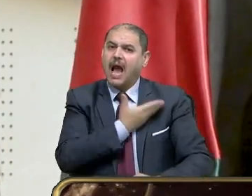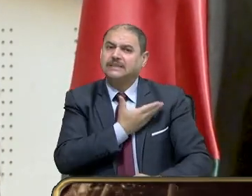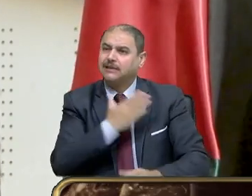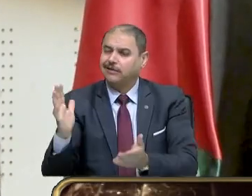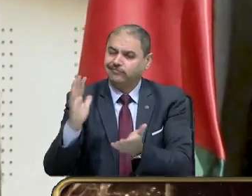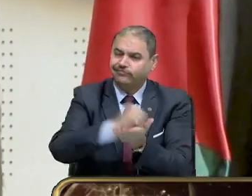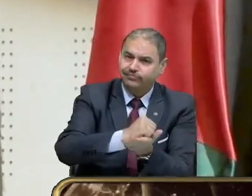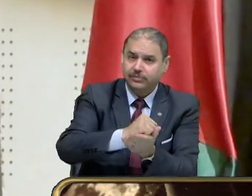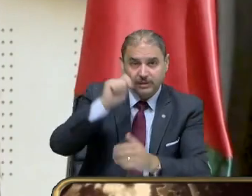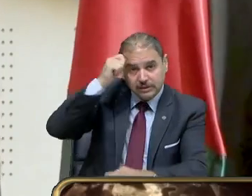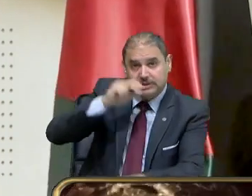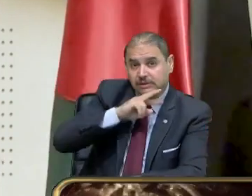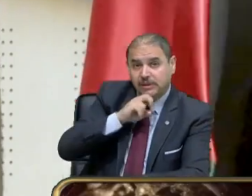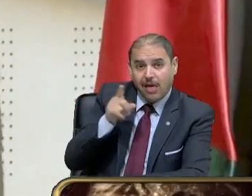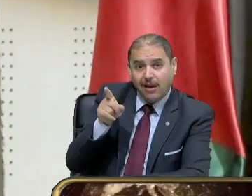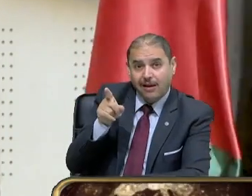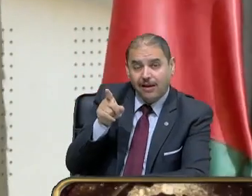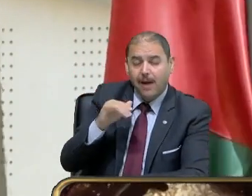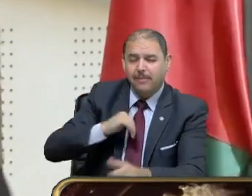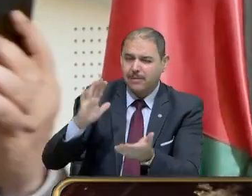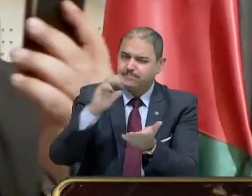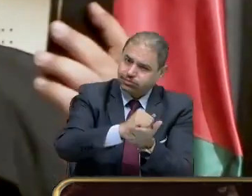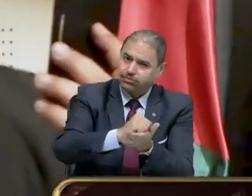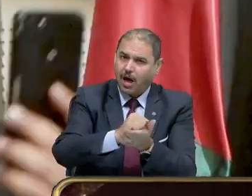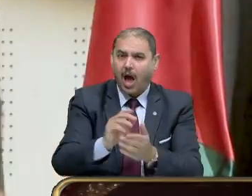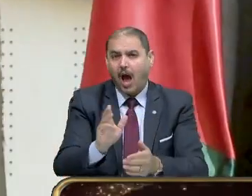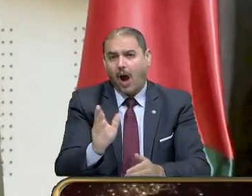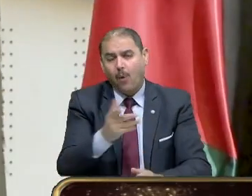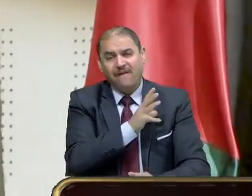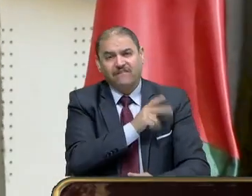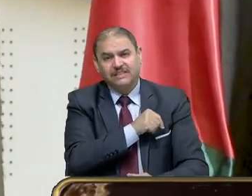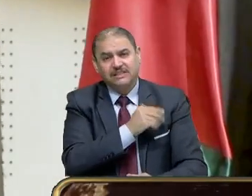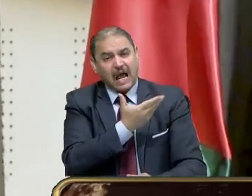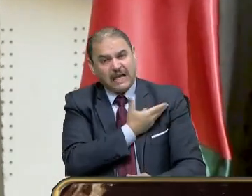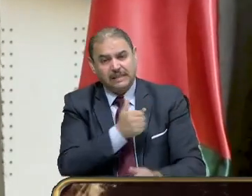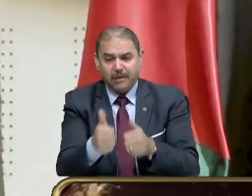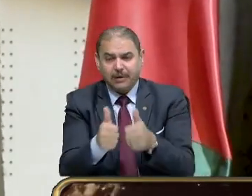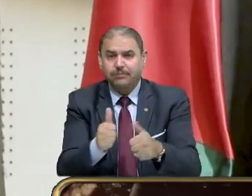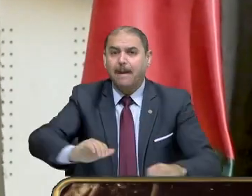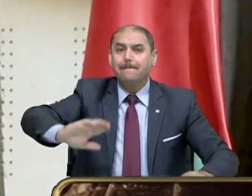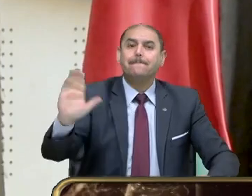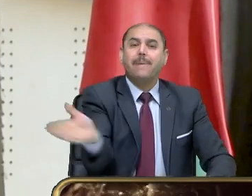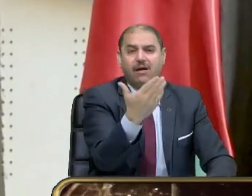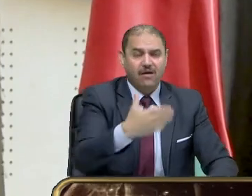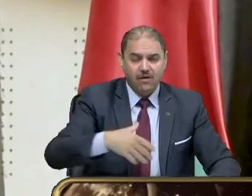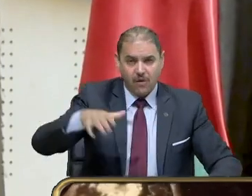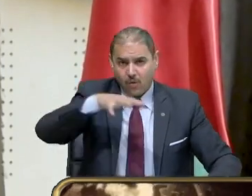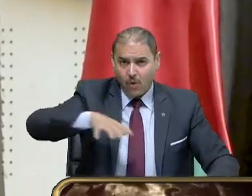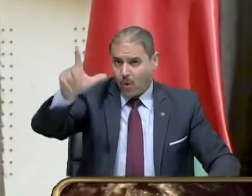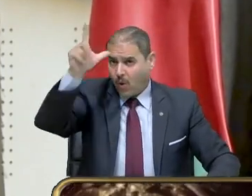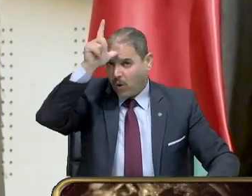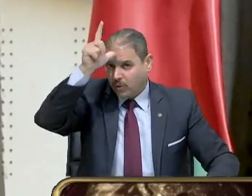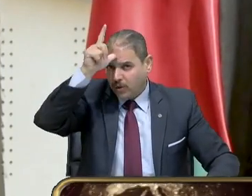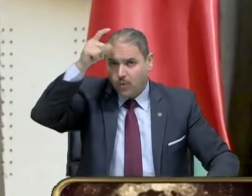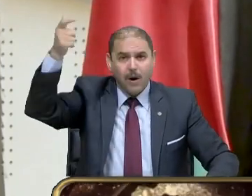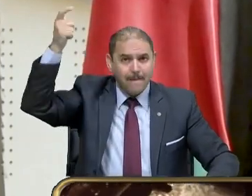إقامة مناطق عازلة فيها أو تهجير أهلها، حيث يعد ذلك اعتداء على